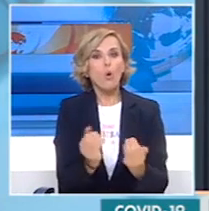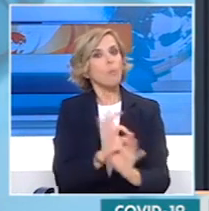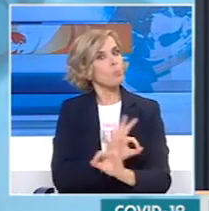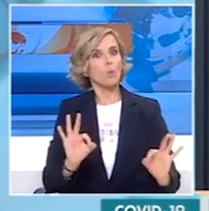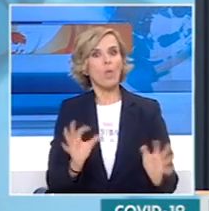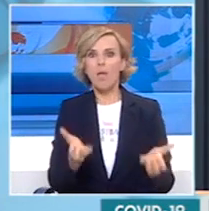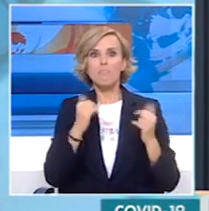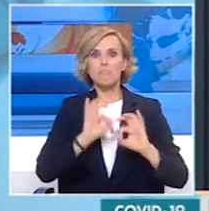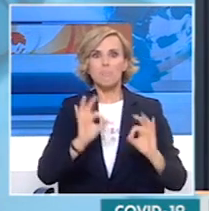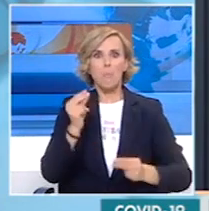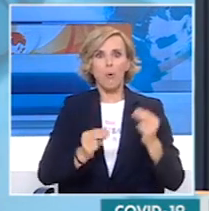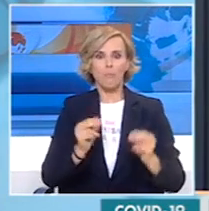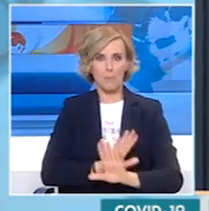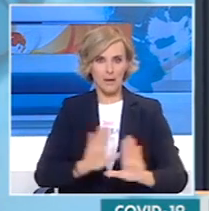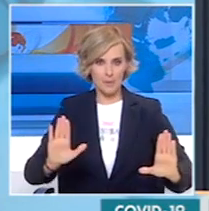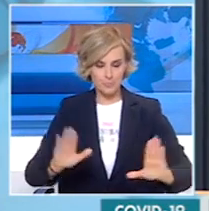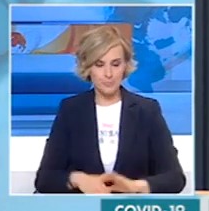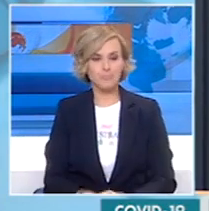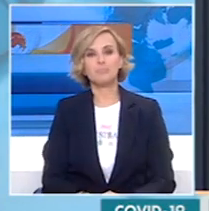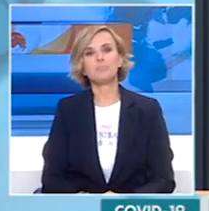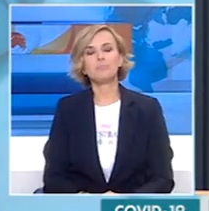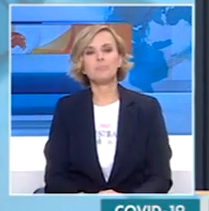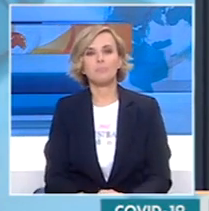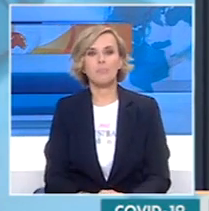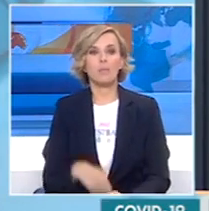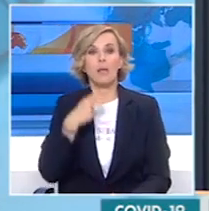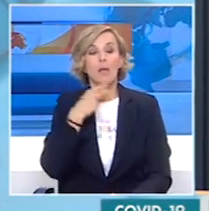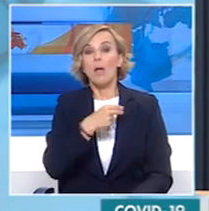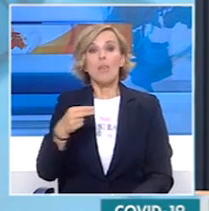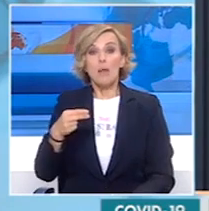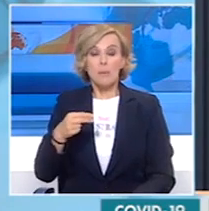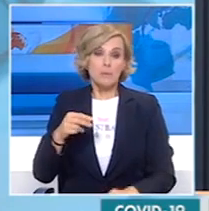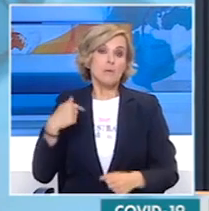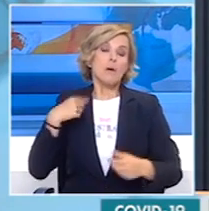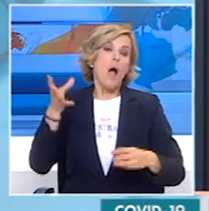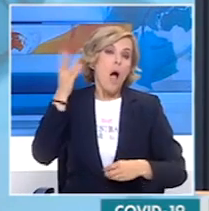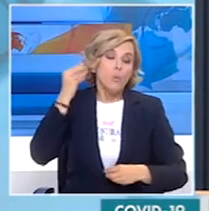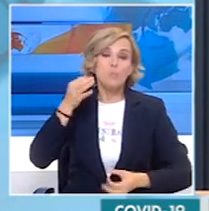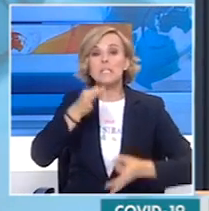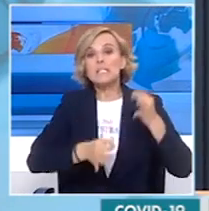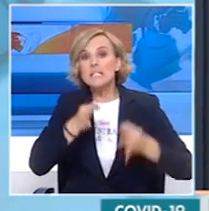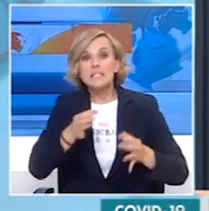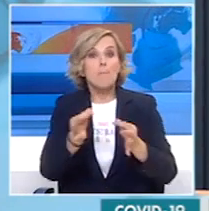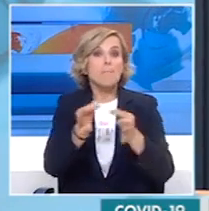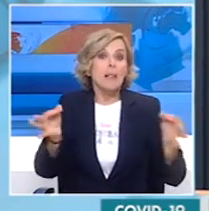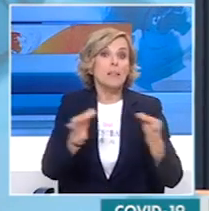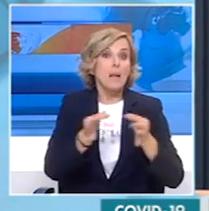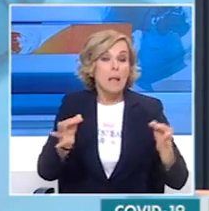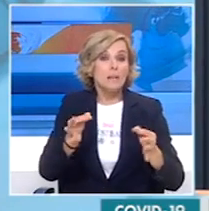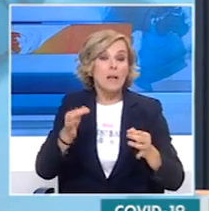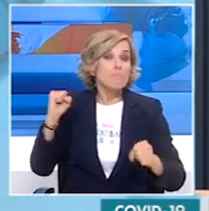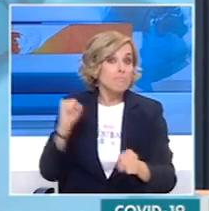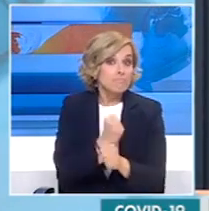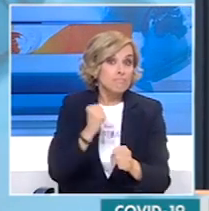Σχετικά με πολλές συζητήσεις που έχουν αρχίσει ήδη για την άρση των μέτρων, θα ήθελα να κάνω μια τοποθέτηση. Η άρση των